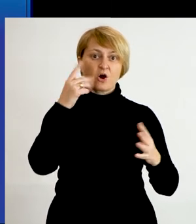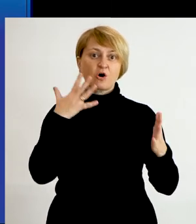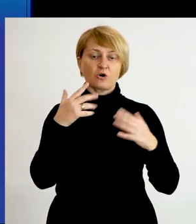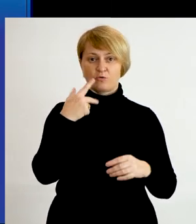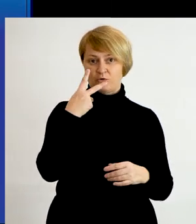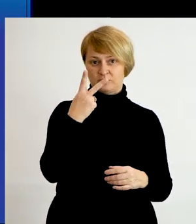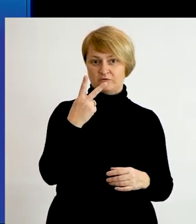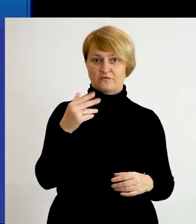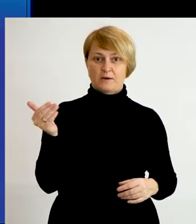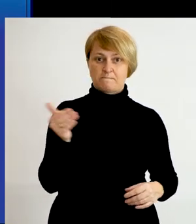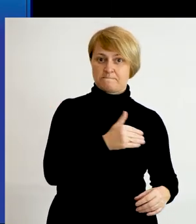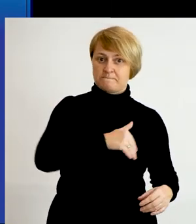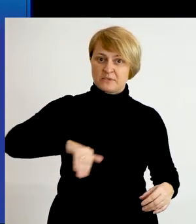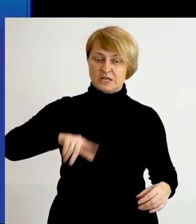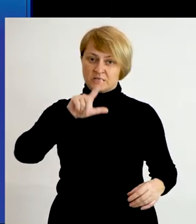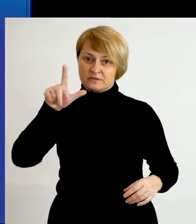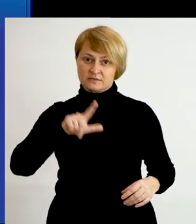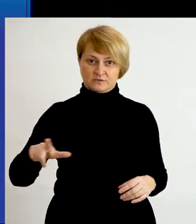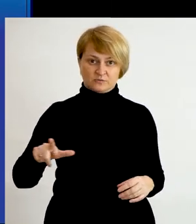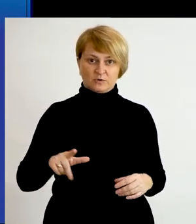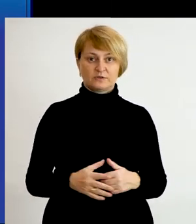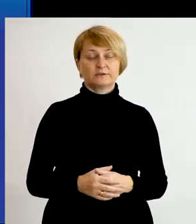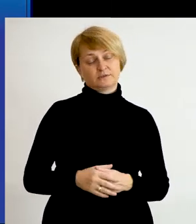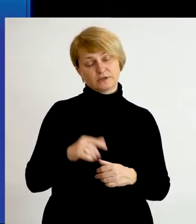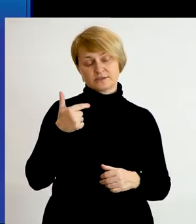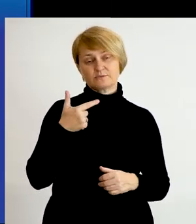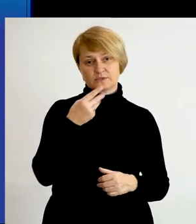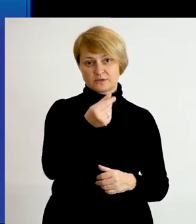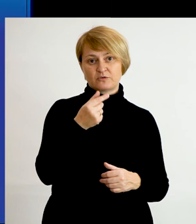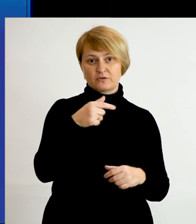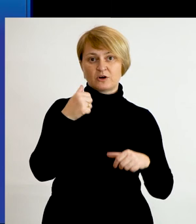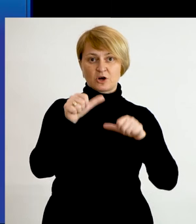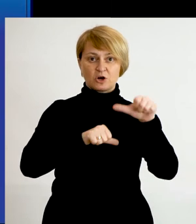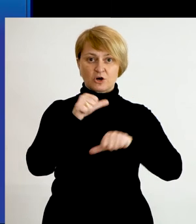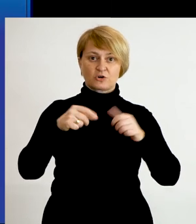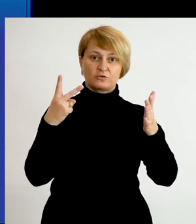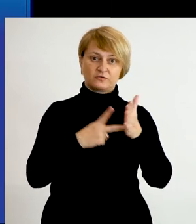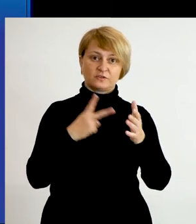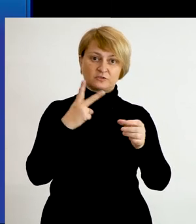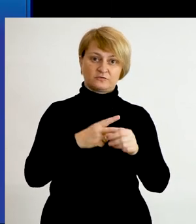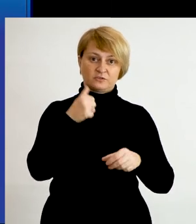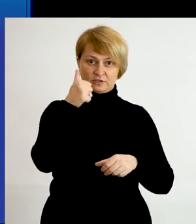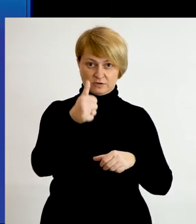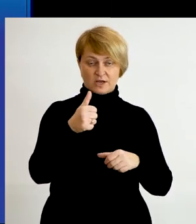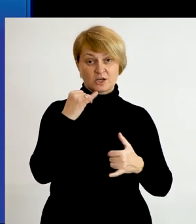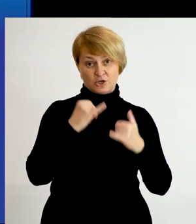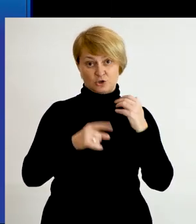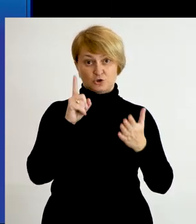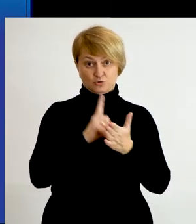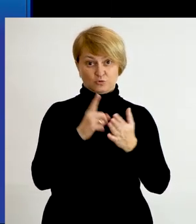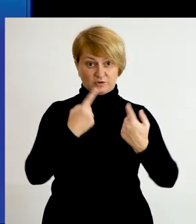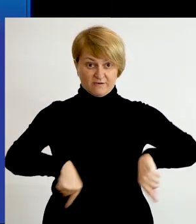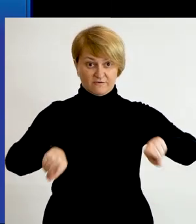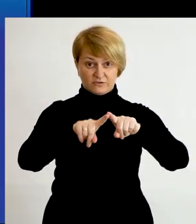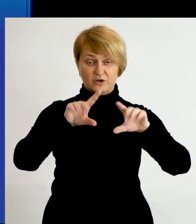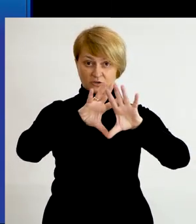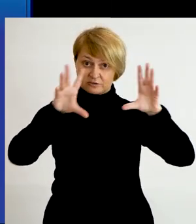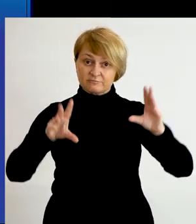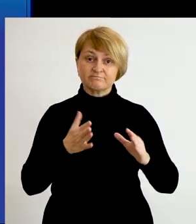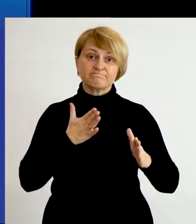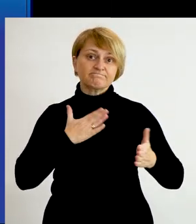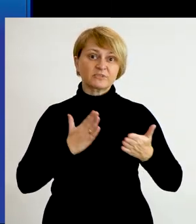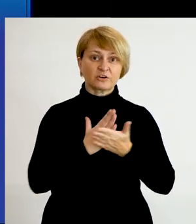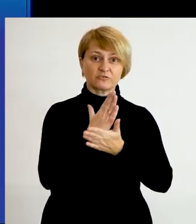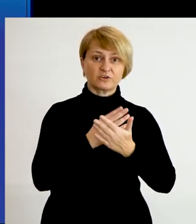Wartość zadania na około 2 miliony złotych i tyle chcemy wydać w roku 2021. Jak się nam uda zrealizować wszystko, to wierzę,